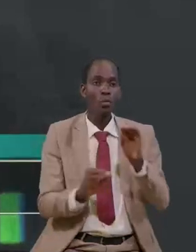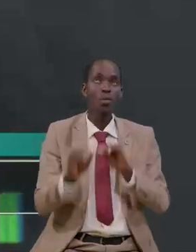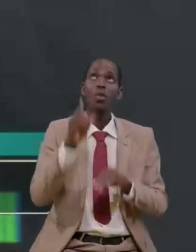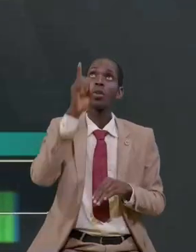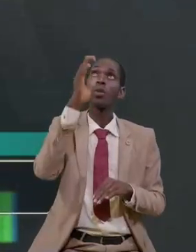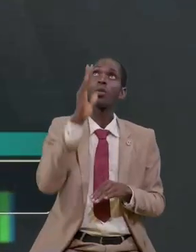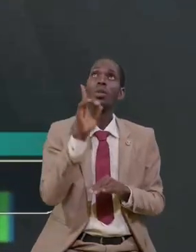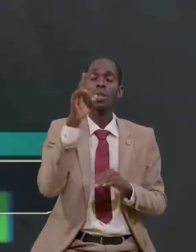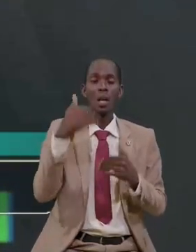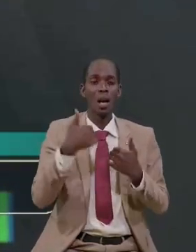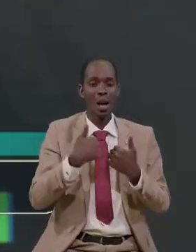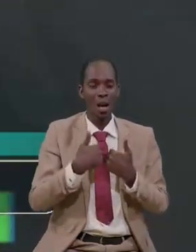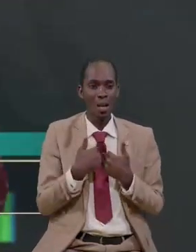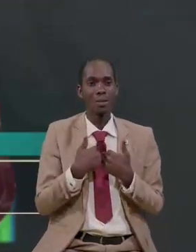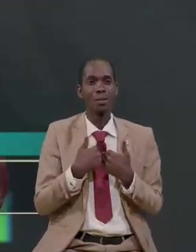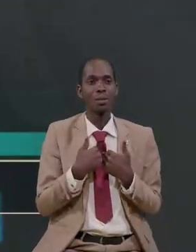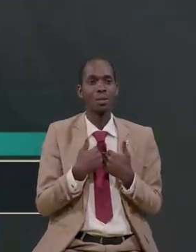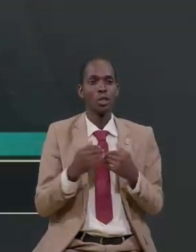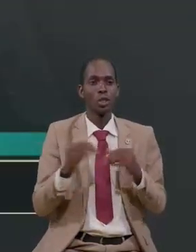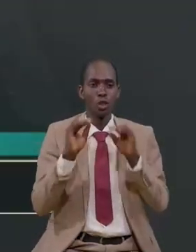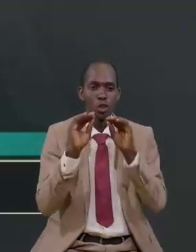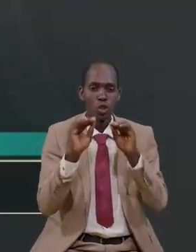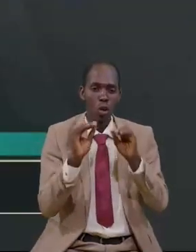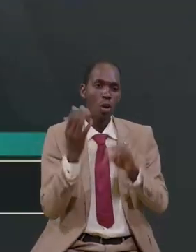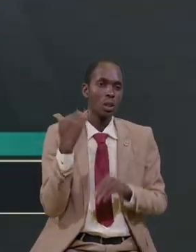tu m'as enseigné depuis ma jeunesse,